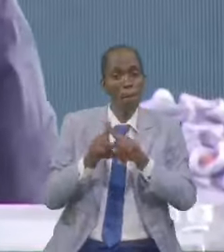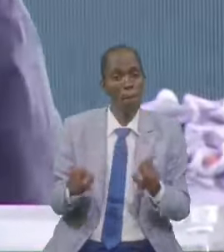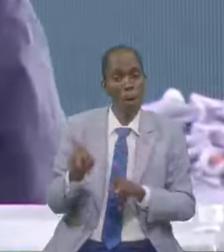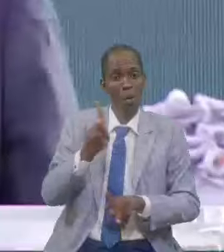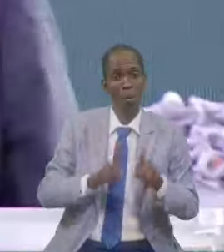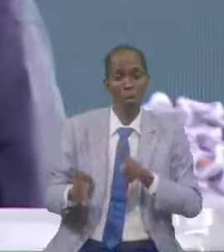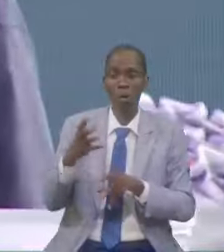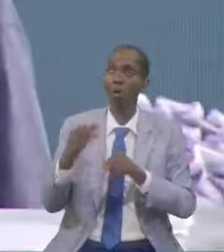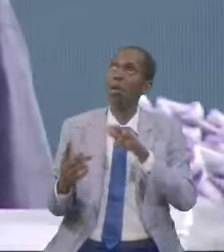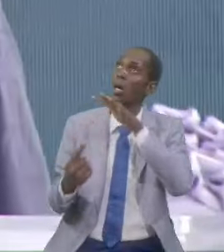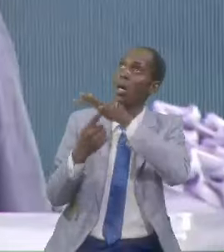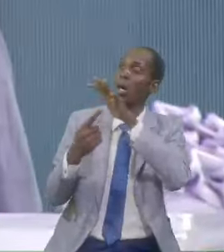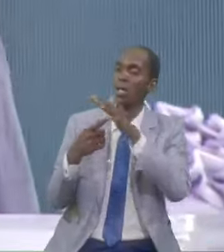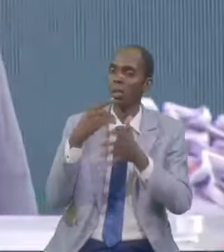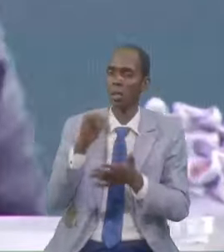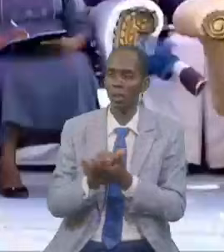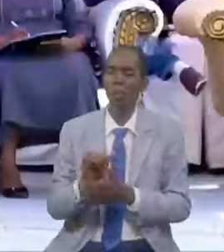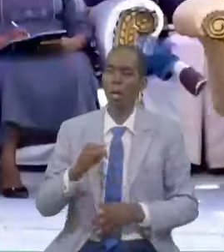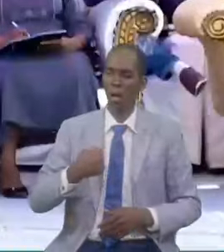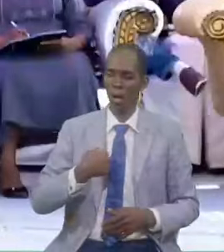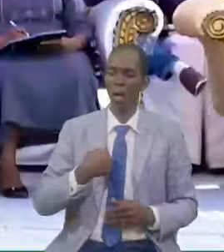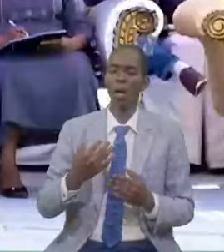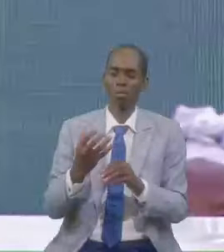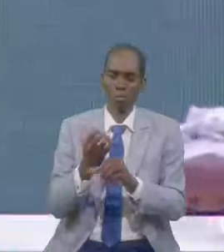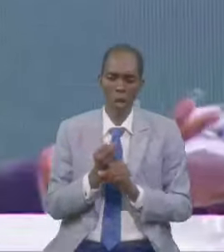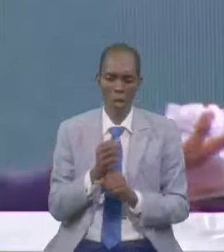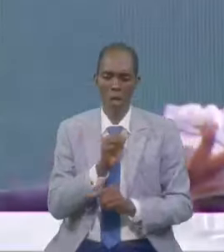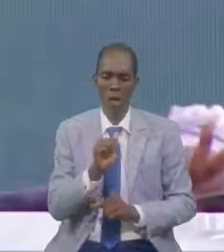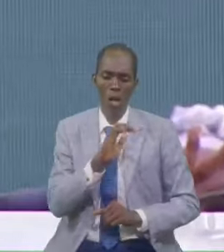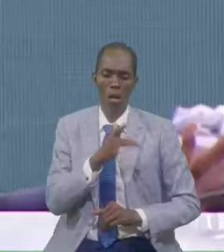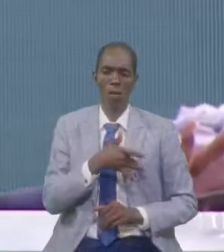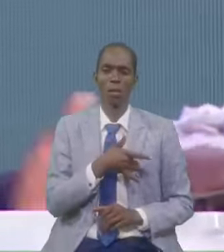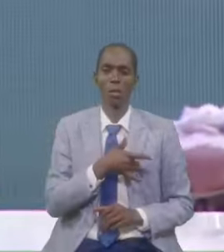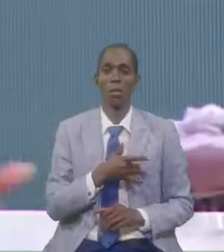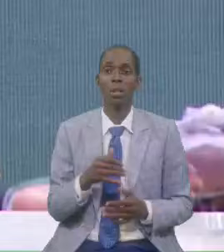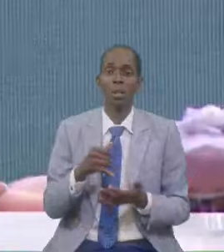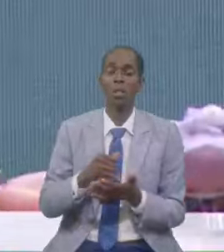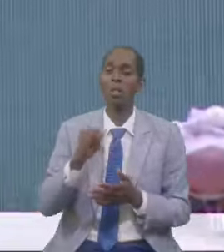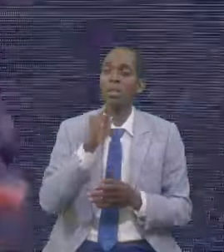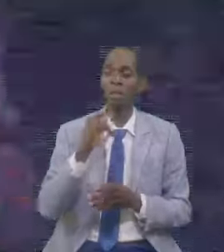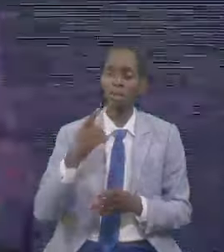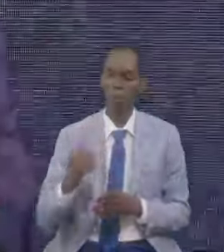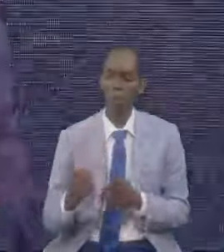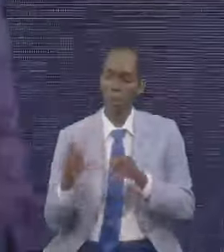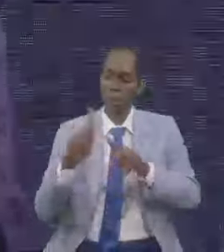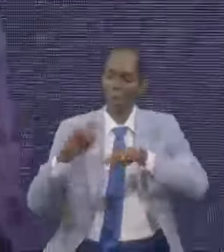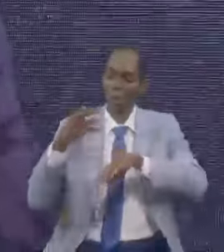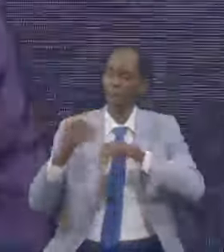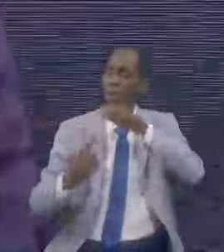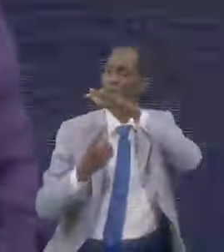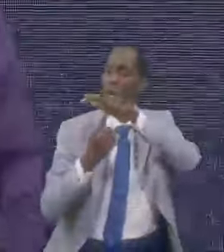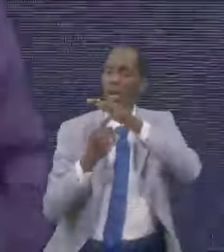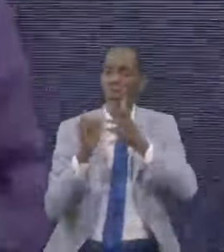says, I have a conviction. నాకు ఒక ఆశయం ఉంది. It's a hero. హీరోలైతే that says, I have character